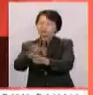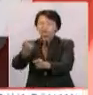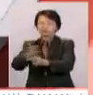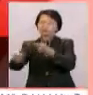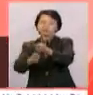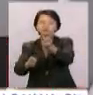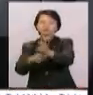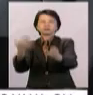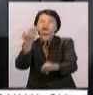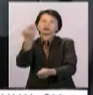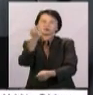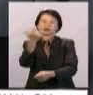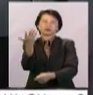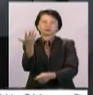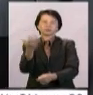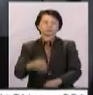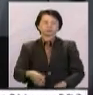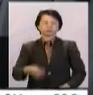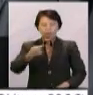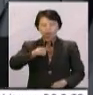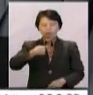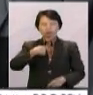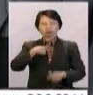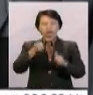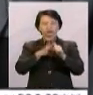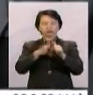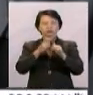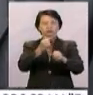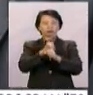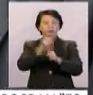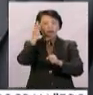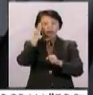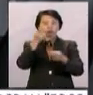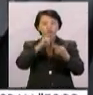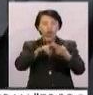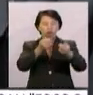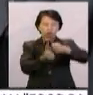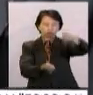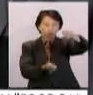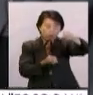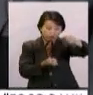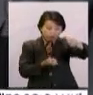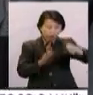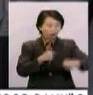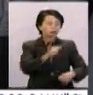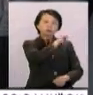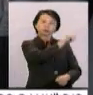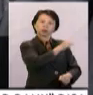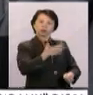lah. Saya masa mula-mula dapat tahu tu, saya tanya dengan isteri lah.